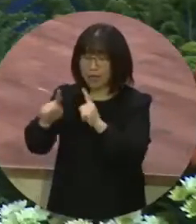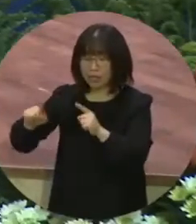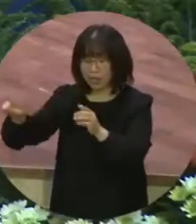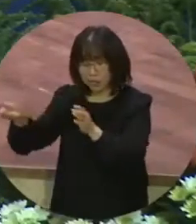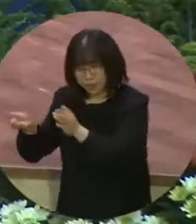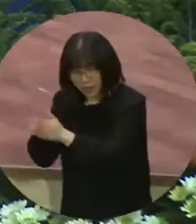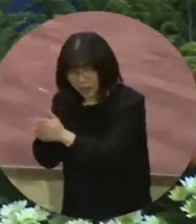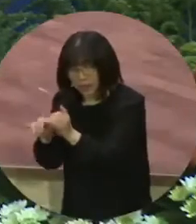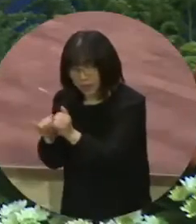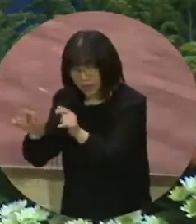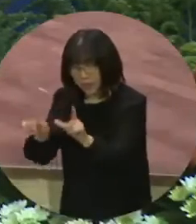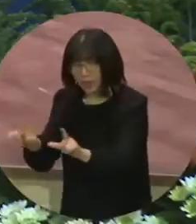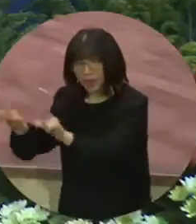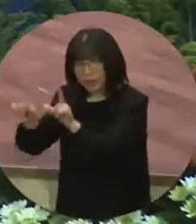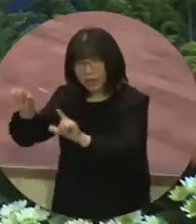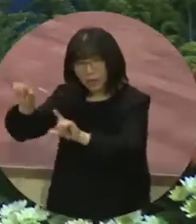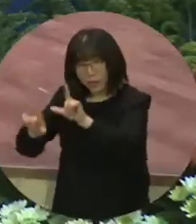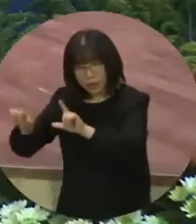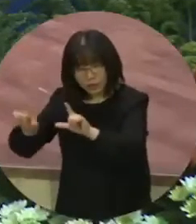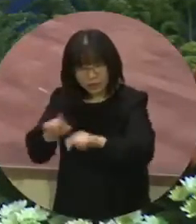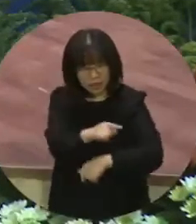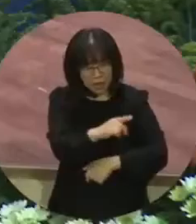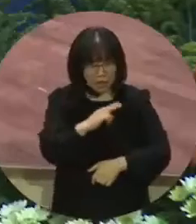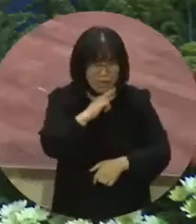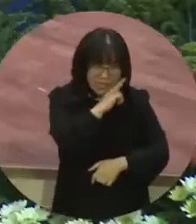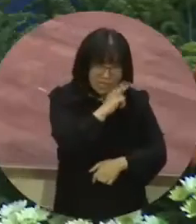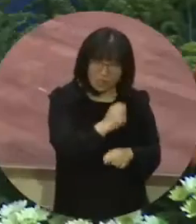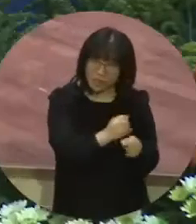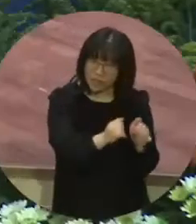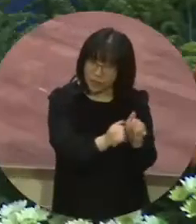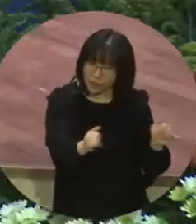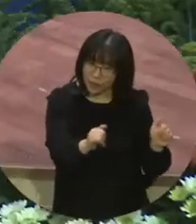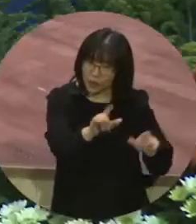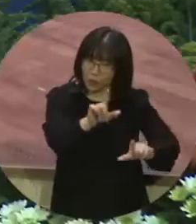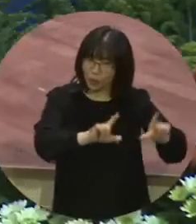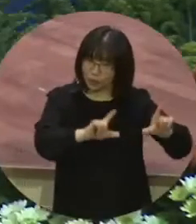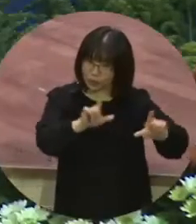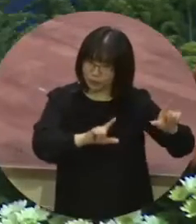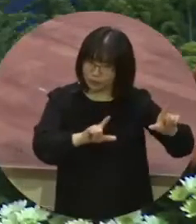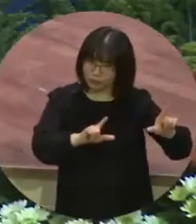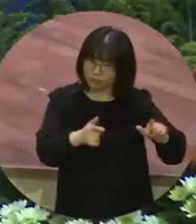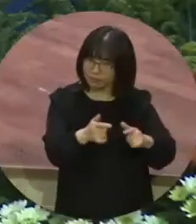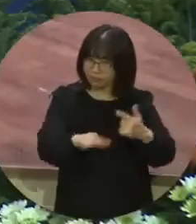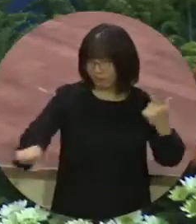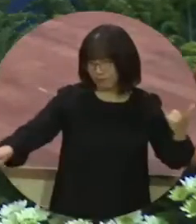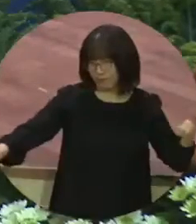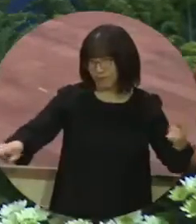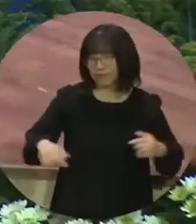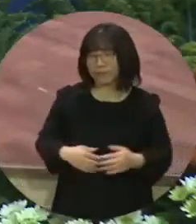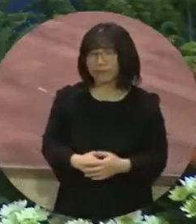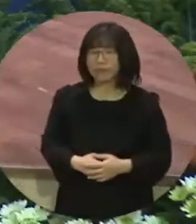사람들의 삶. 하나님 말씀을 안 믿고 불신앙하는 사람들의 삶.